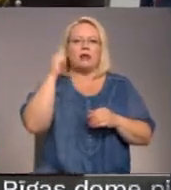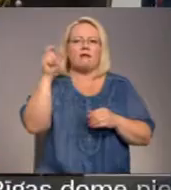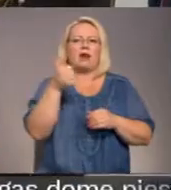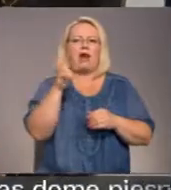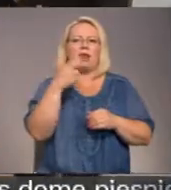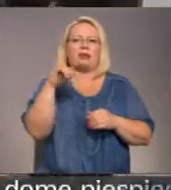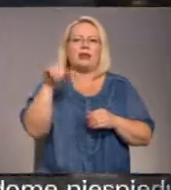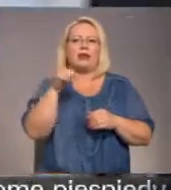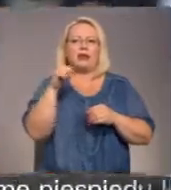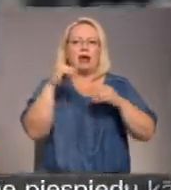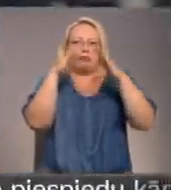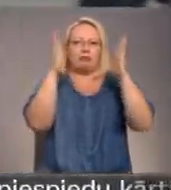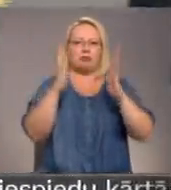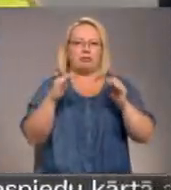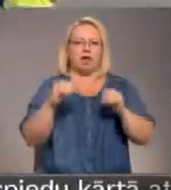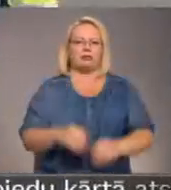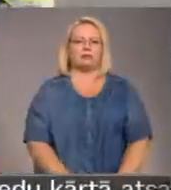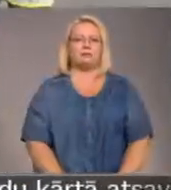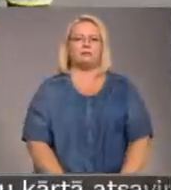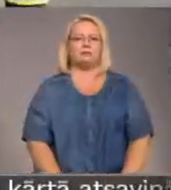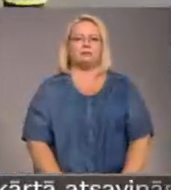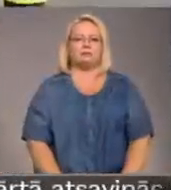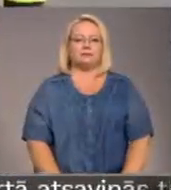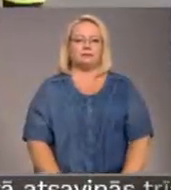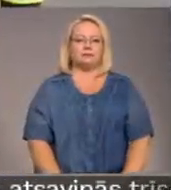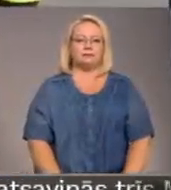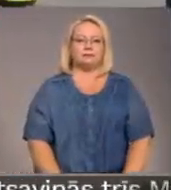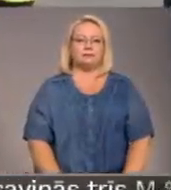Gandija krūšutēls. Toms Pastors, Aigars Kovaļevskis, Latvijas televīzija.